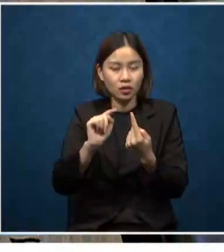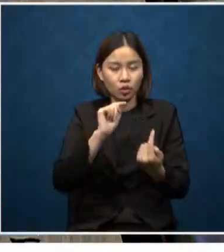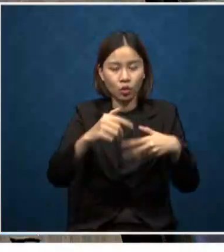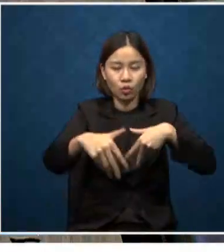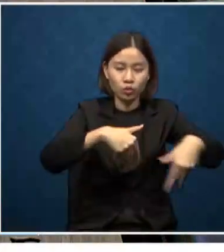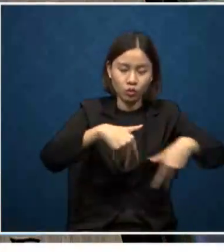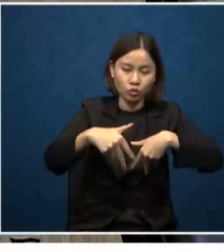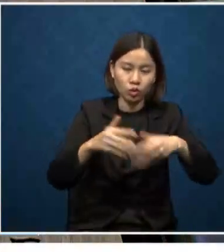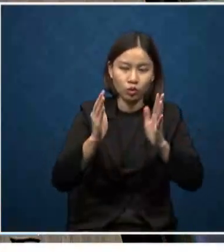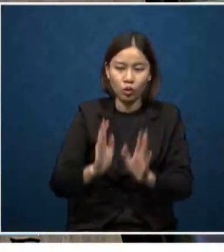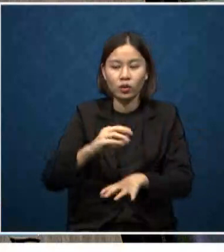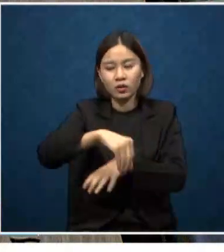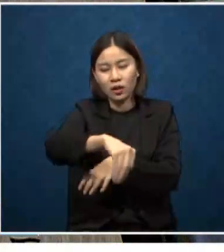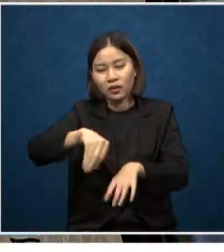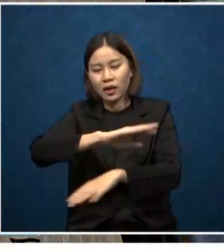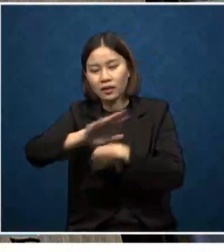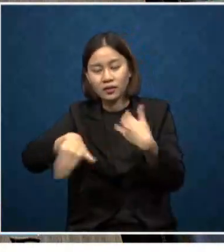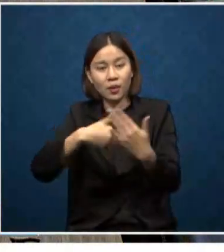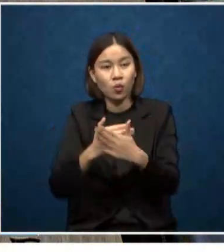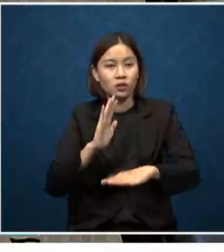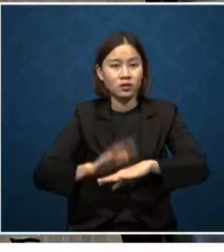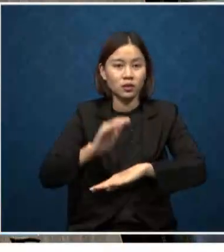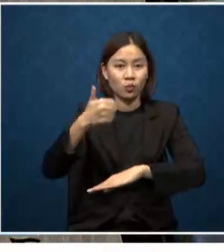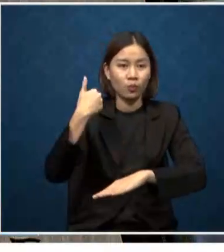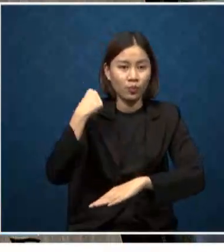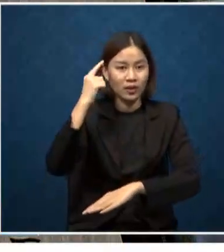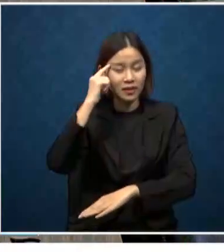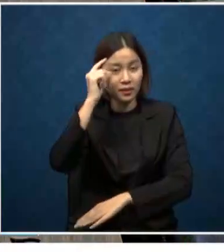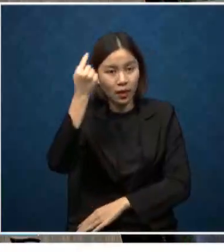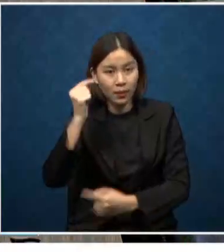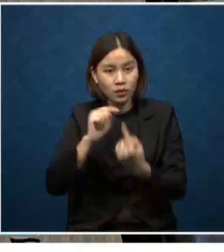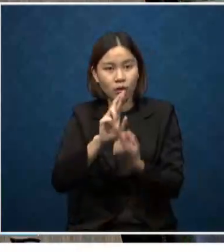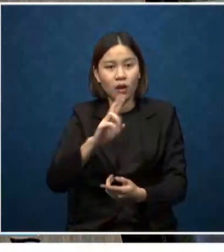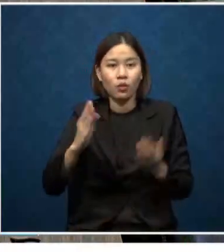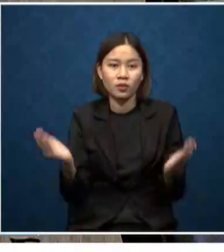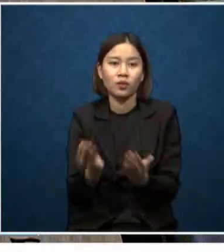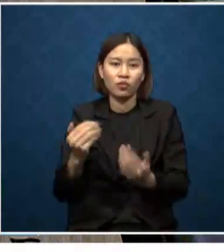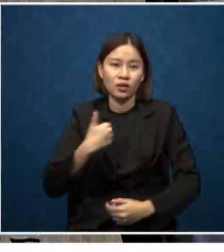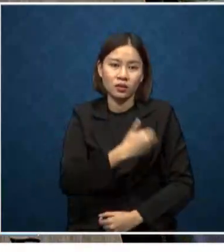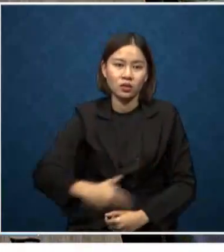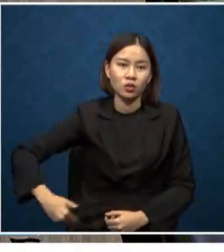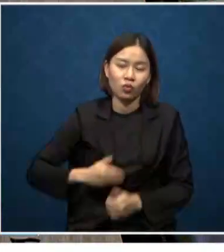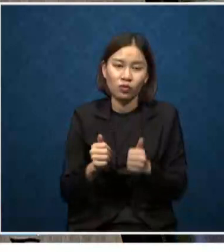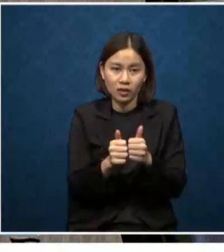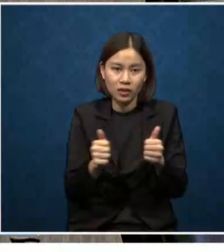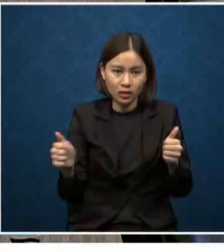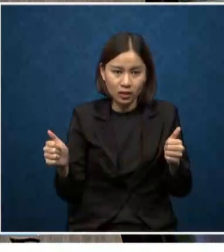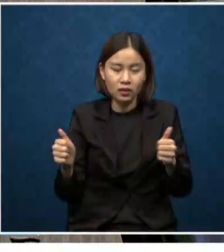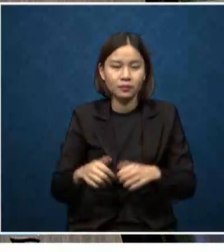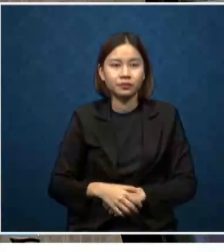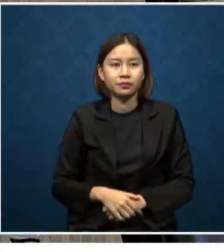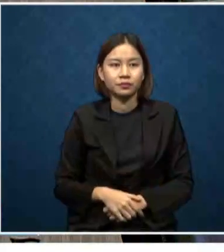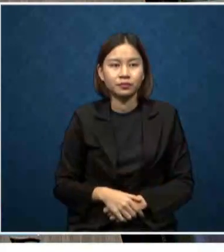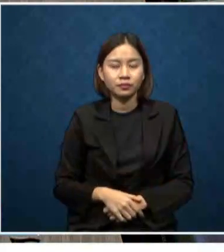และองค์กรทุกภาคส่วนให้มีขีดความสามารถและสร้างสรรระบบสังคมที่สนับสนุนต่อการมีสุขภาวะที่ดีจุดๆ